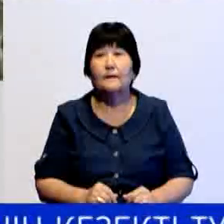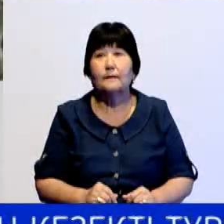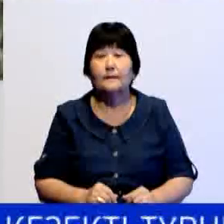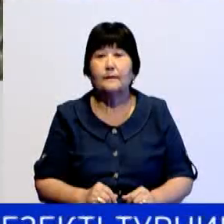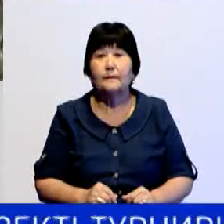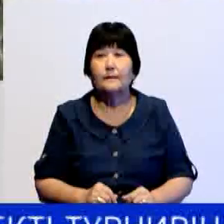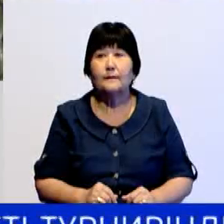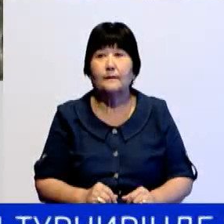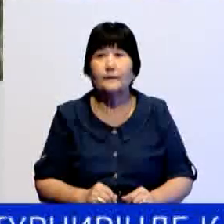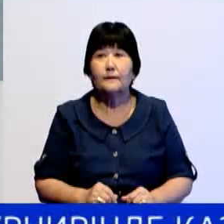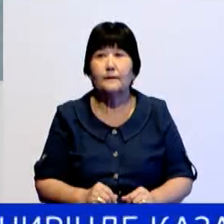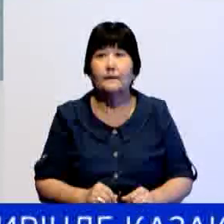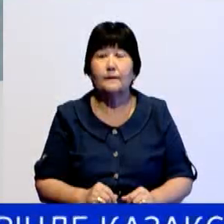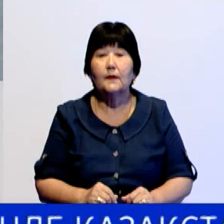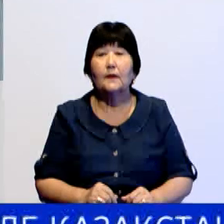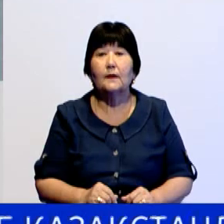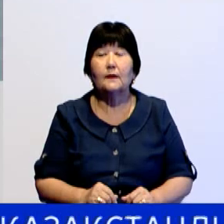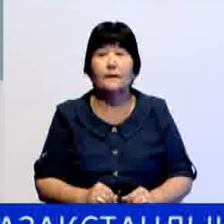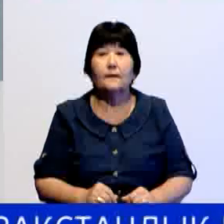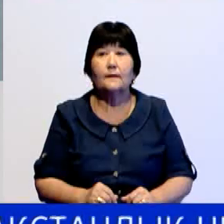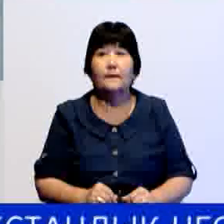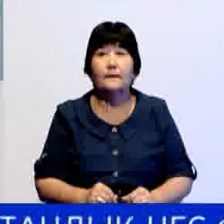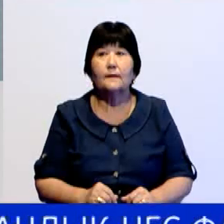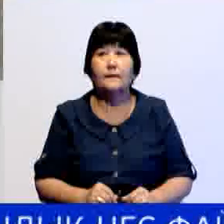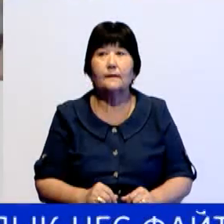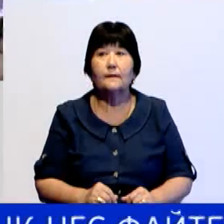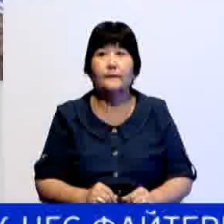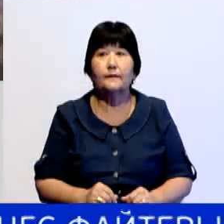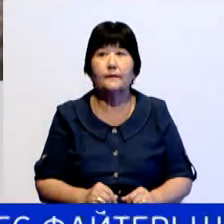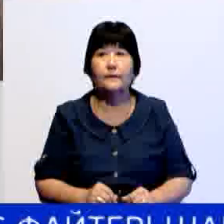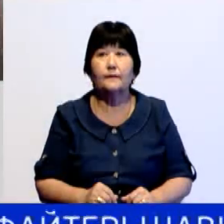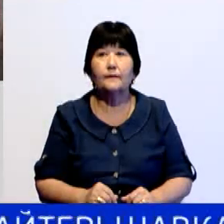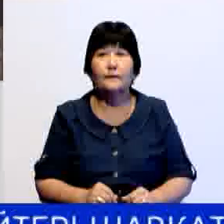Асқар Тәжиев, Шыңғыс Жұмахан, Досхан Сәтбай, Қызылорда телеарнасы.